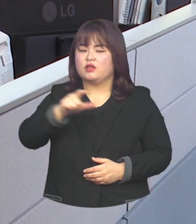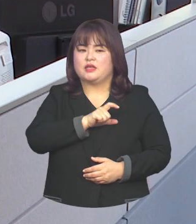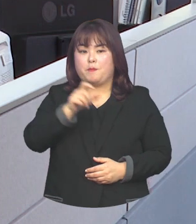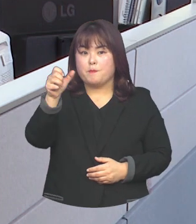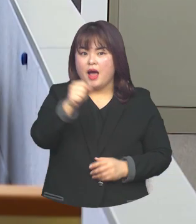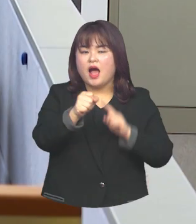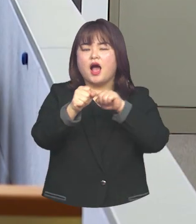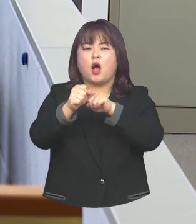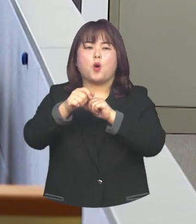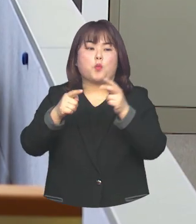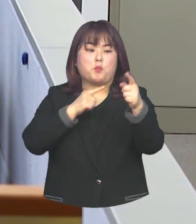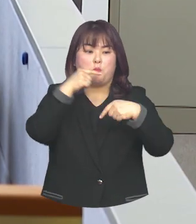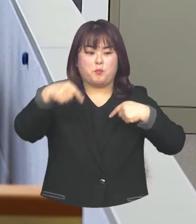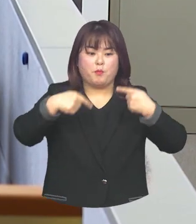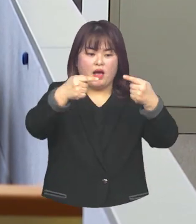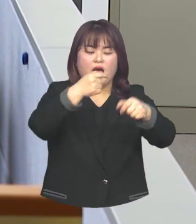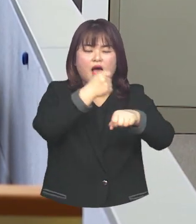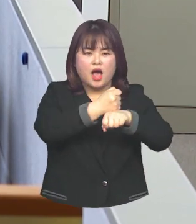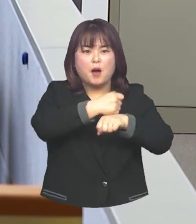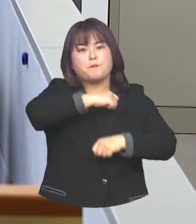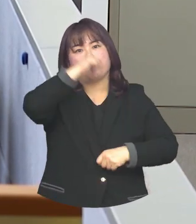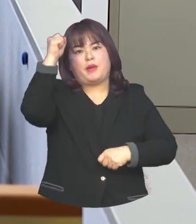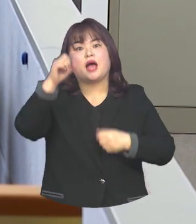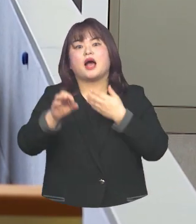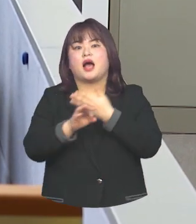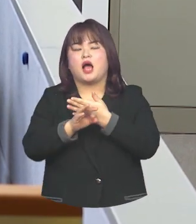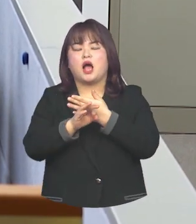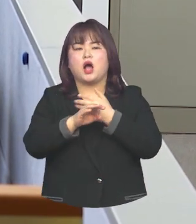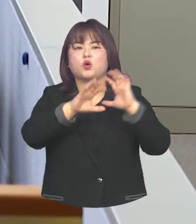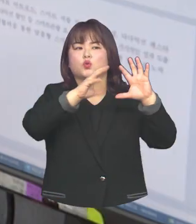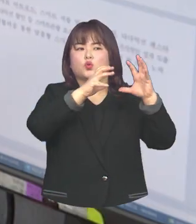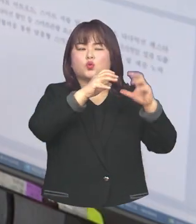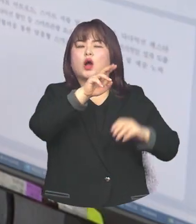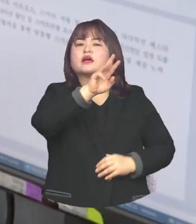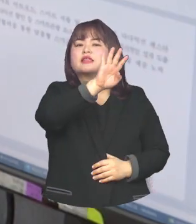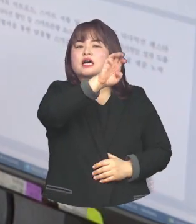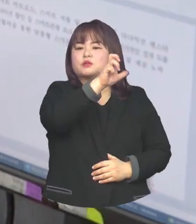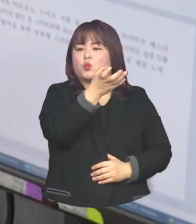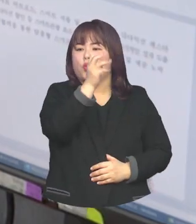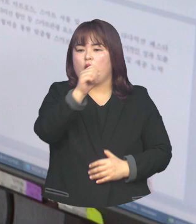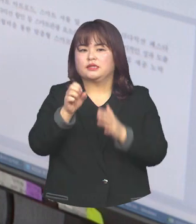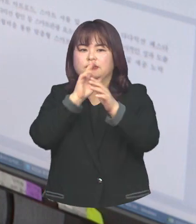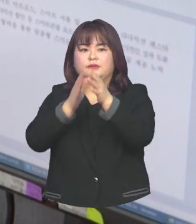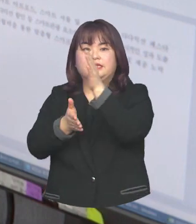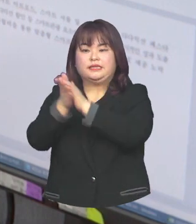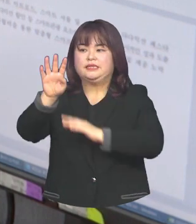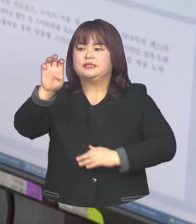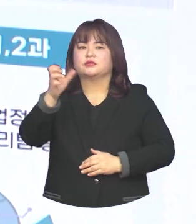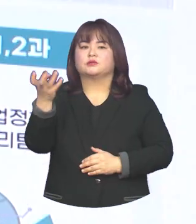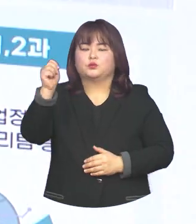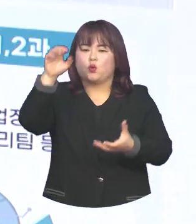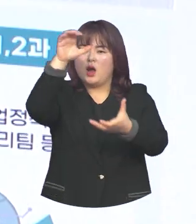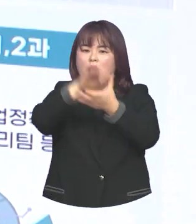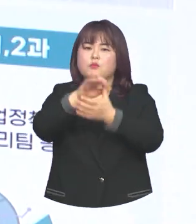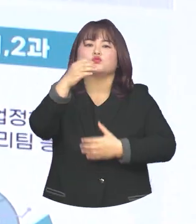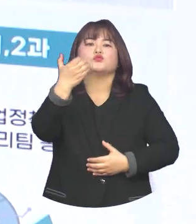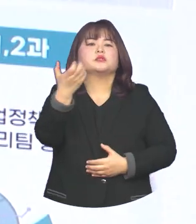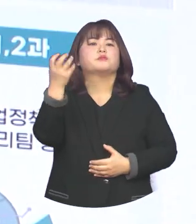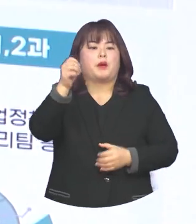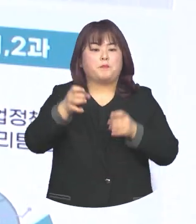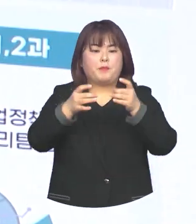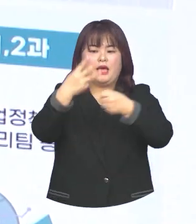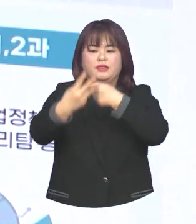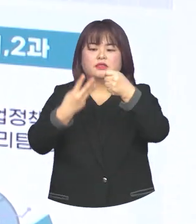링크앤스테이 사업명으로 공모 사업에 도전했으며 공모 선정으로 확보한 국비 45억과 시비 45억 등 총